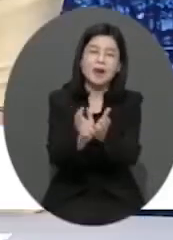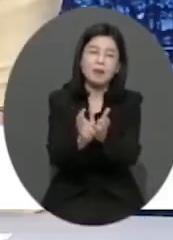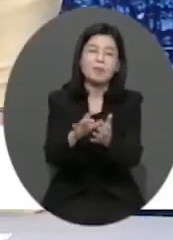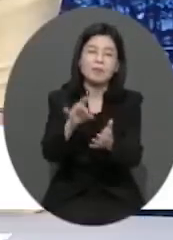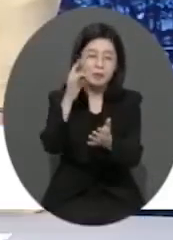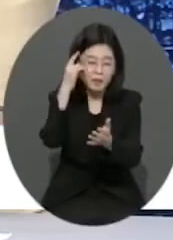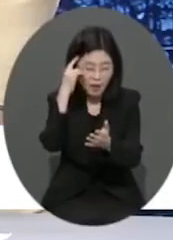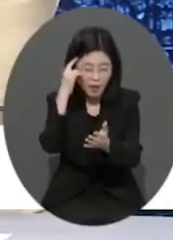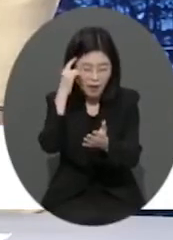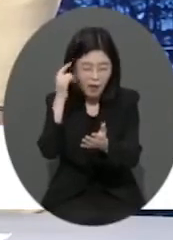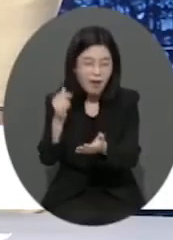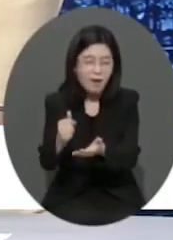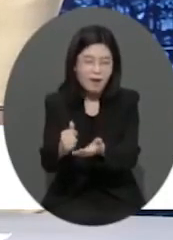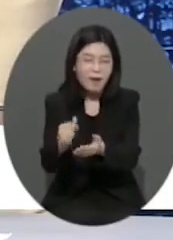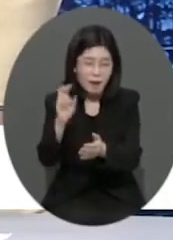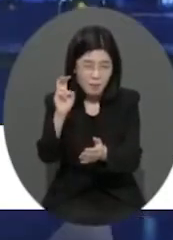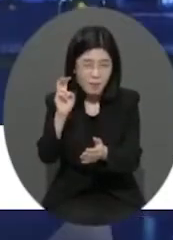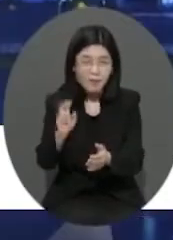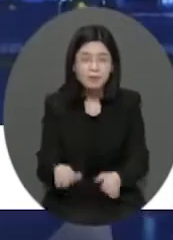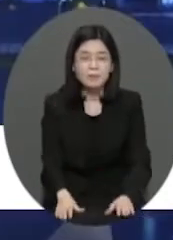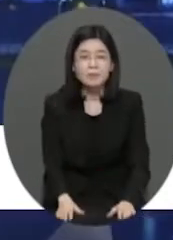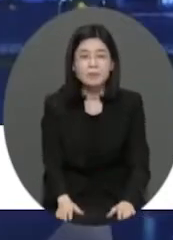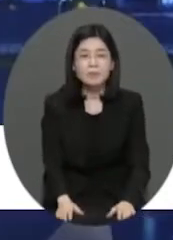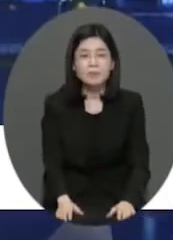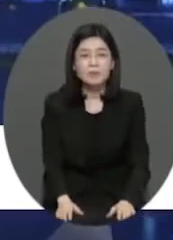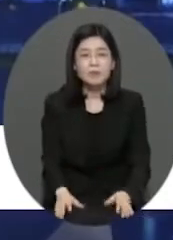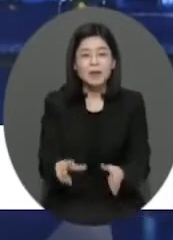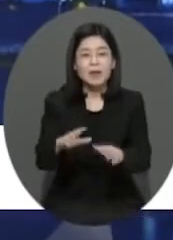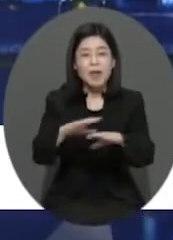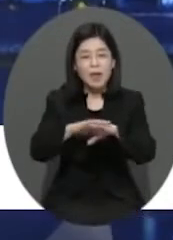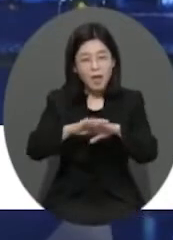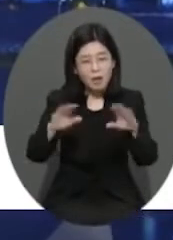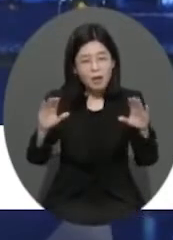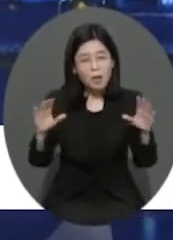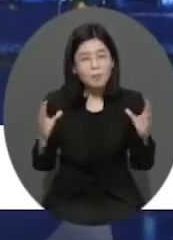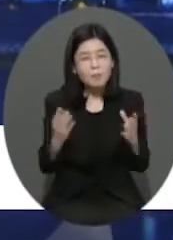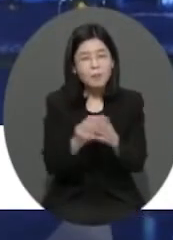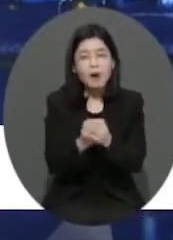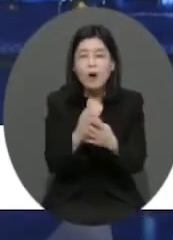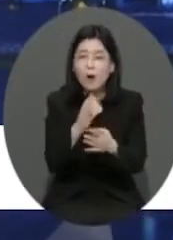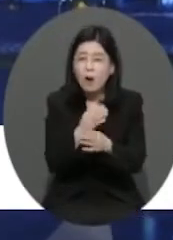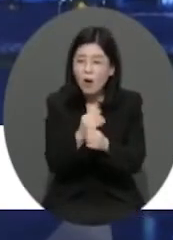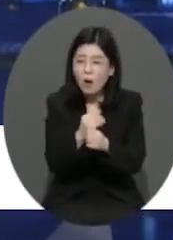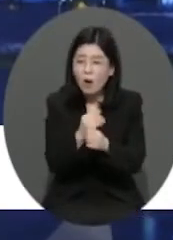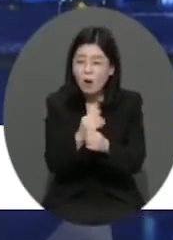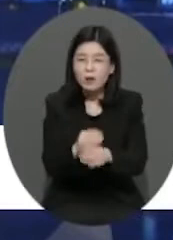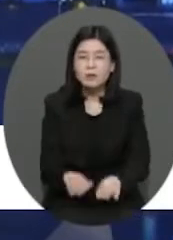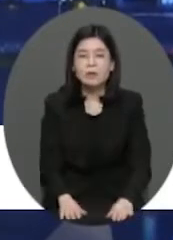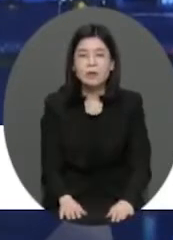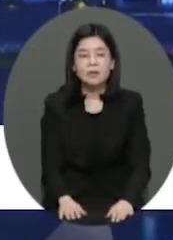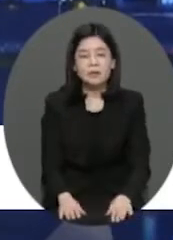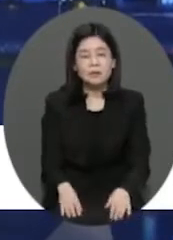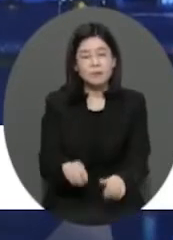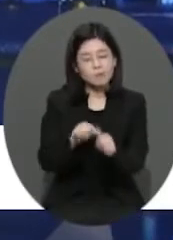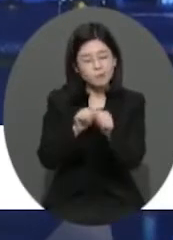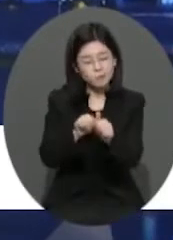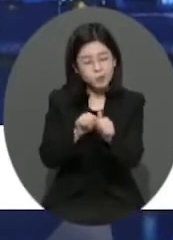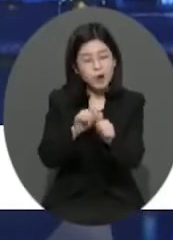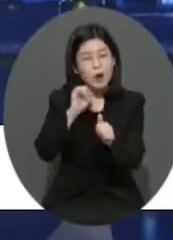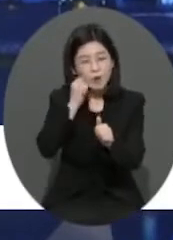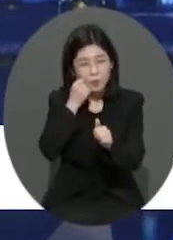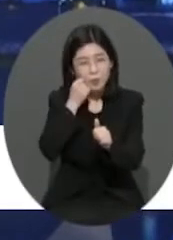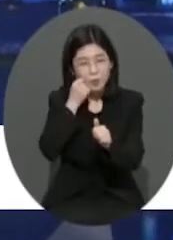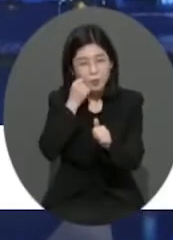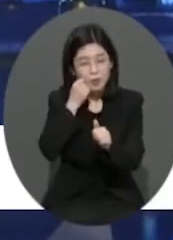언제쯤 종결이 될까요 글쎄요 그 종결 시점은 저희가 뭐 더이상 재촉 은 하긴 어렵지만 뭐 국민의 힘도